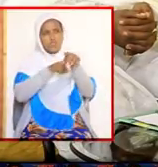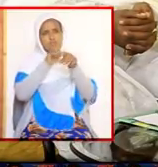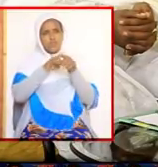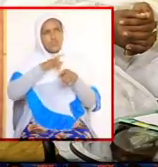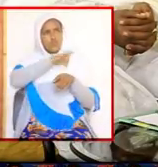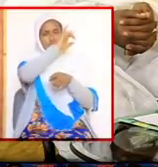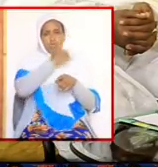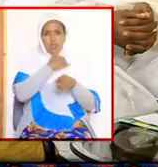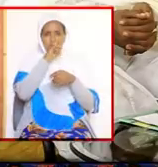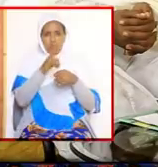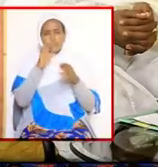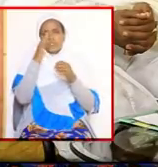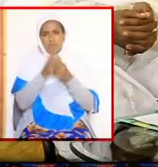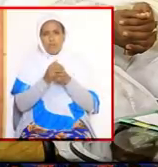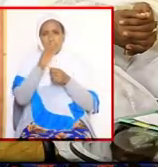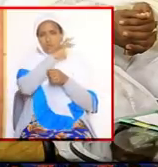ውጭ ሀገር ይመስለኛል። እና